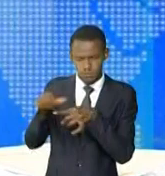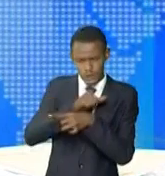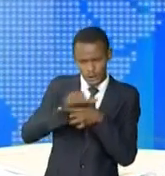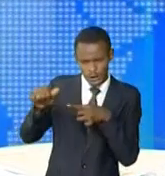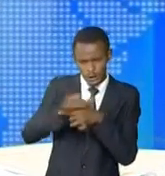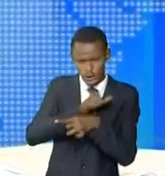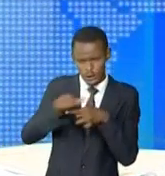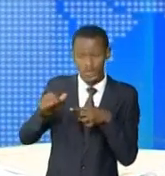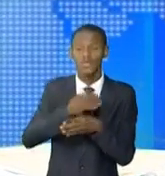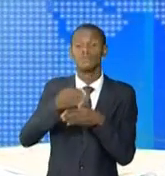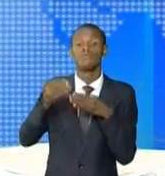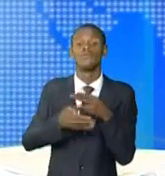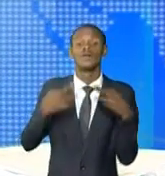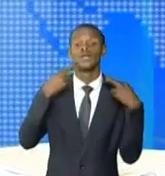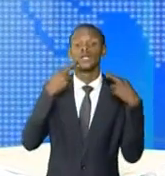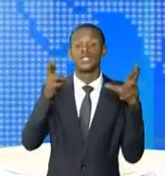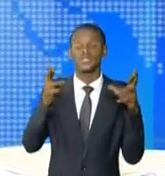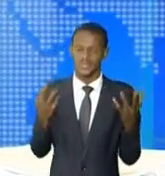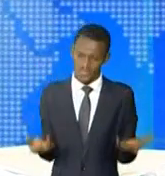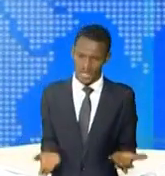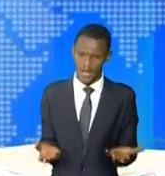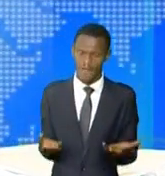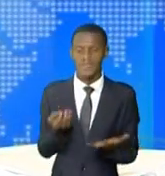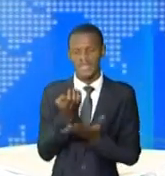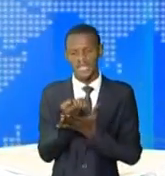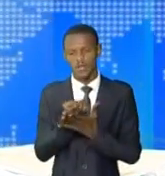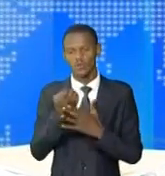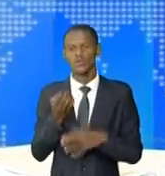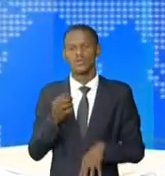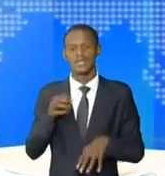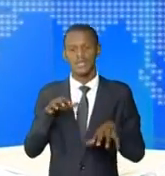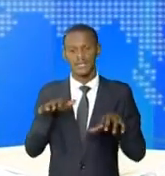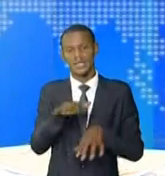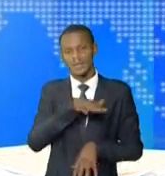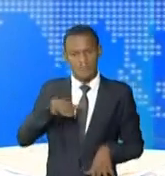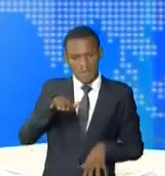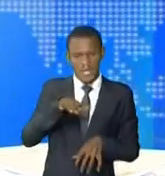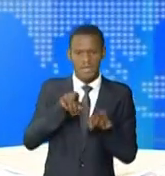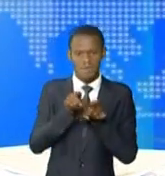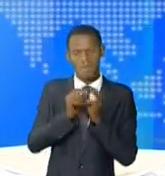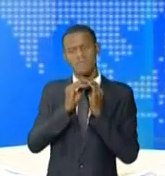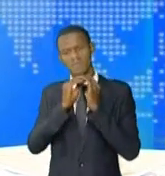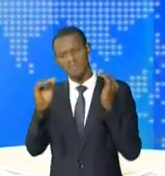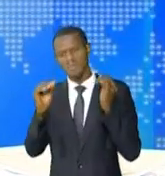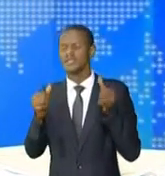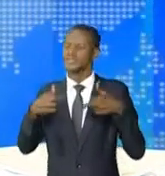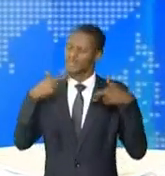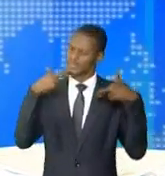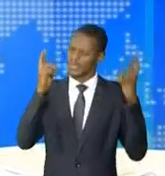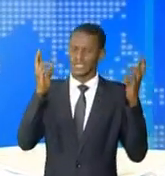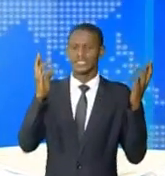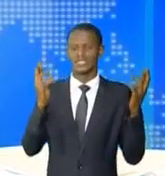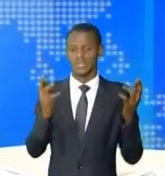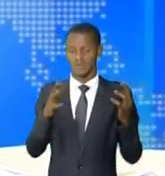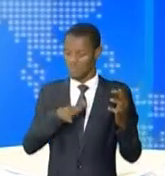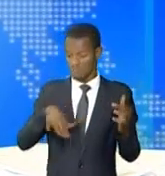l'action de l'exécutif pour l'émergence de l'économie, la paix et le développement durable de notre pays, ce don béni de